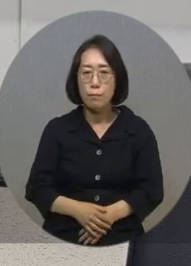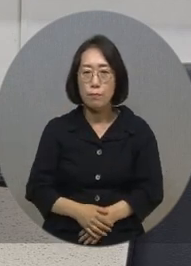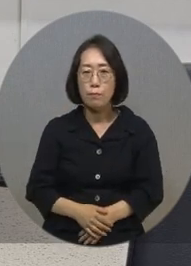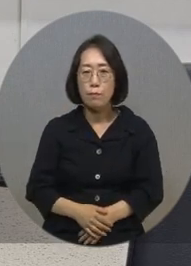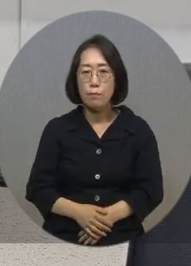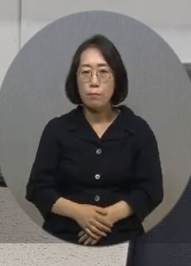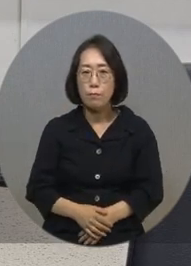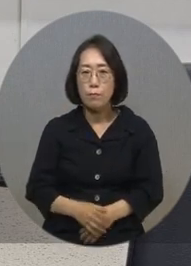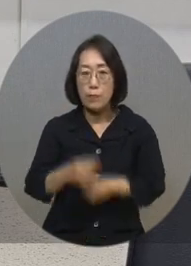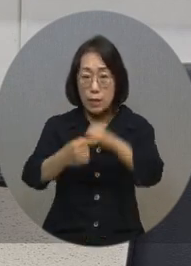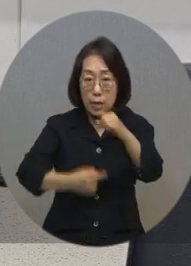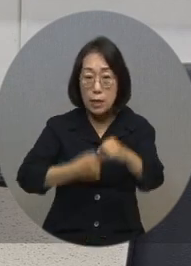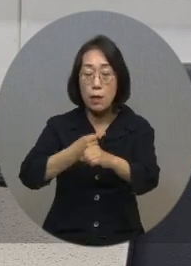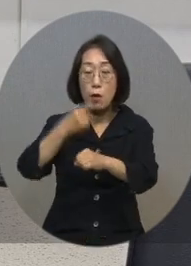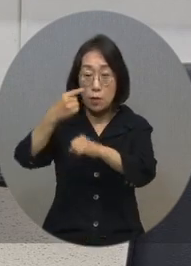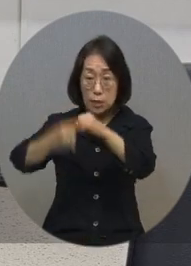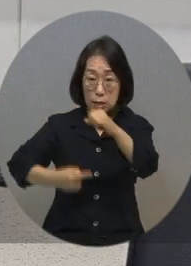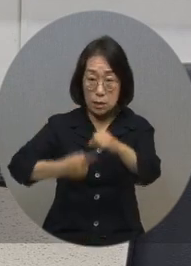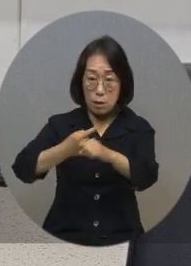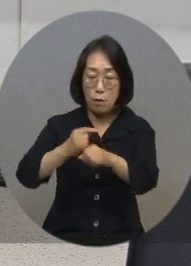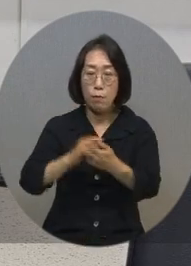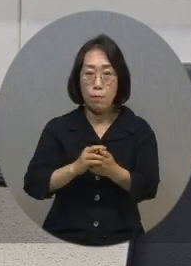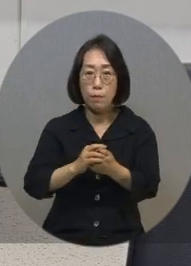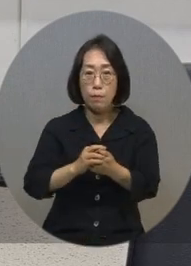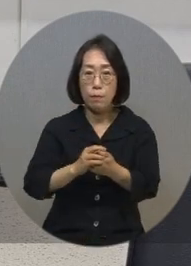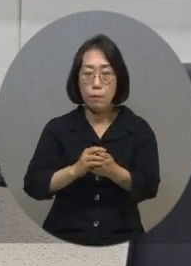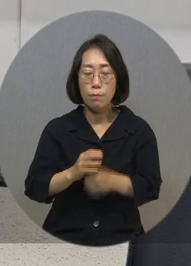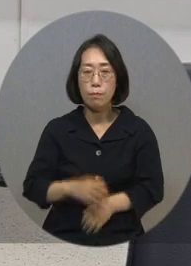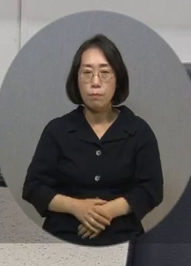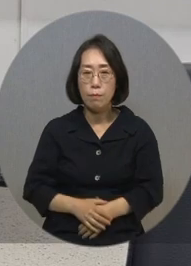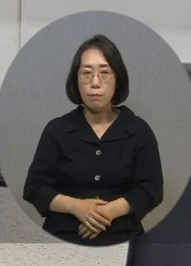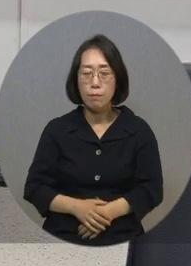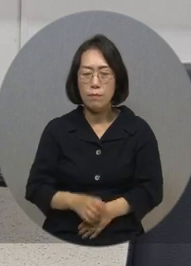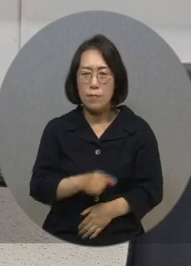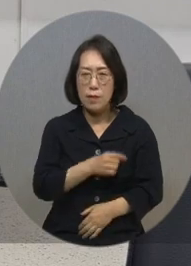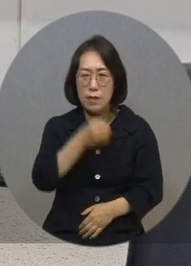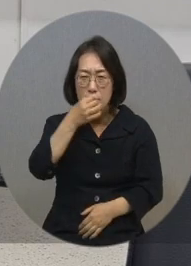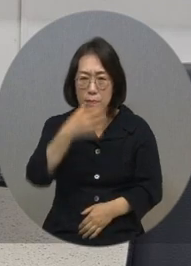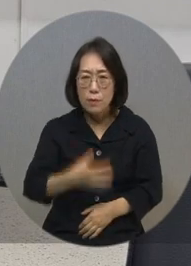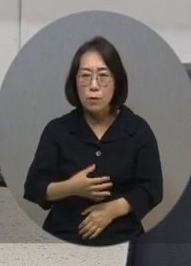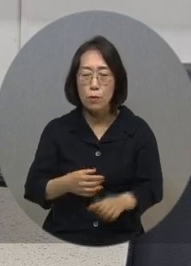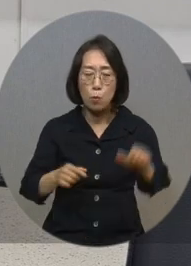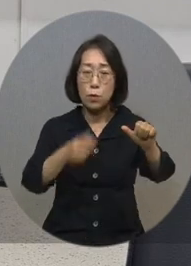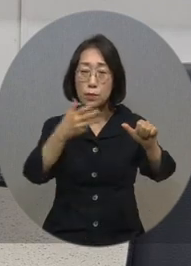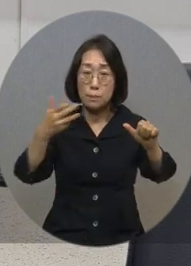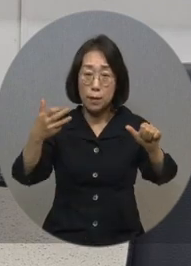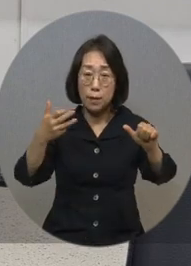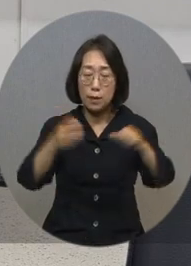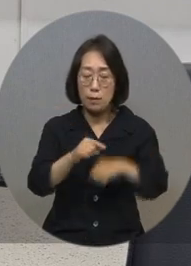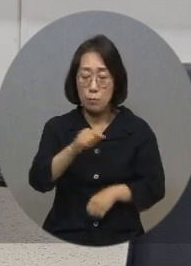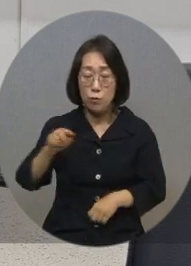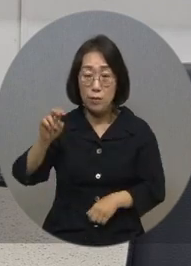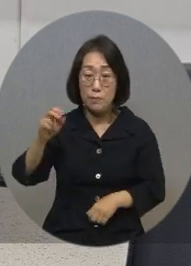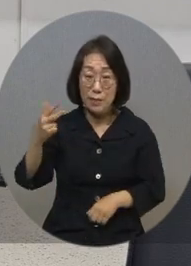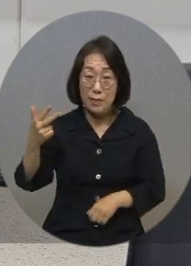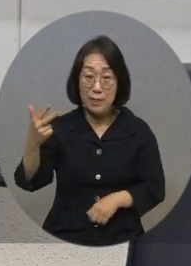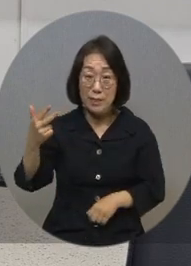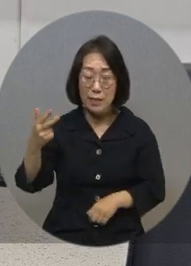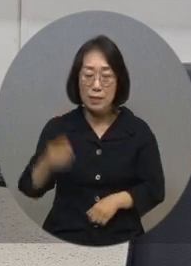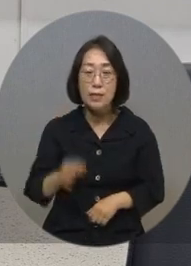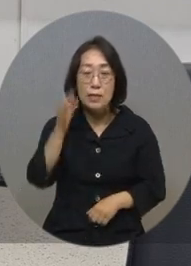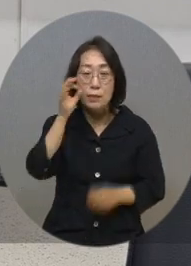해군에서도 그 가장 치열했던 5월 18일부터 27 일까지